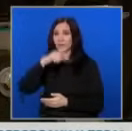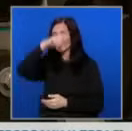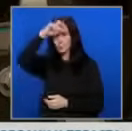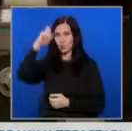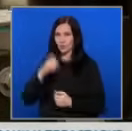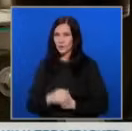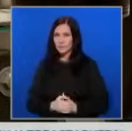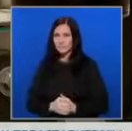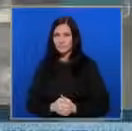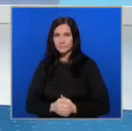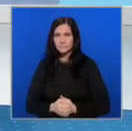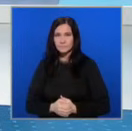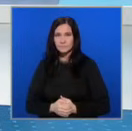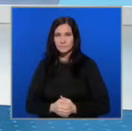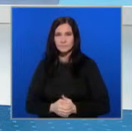труда.